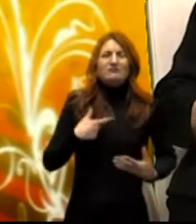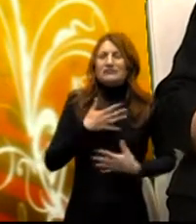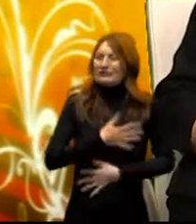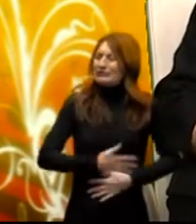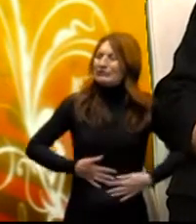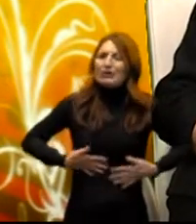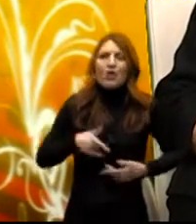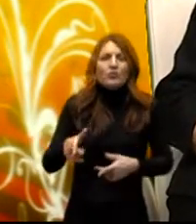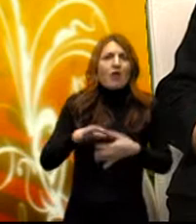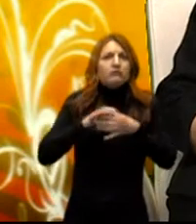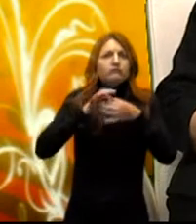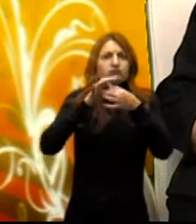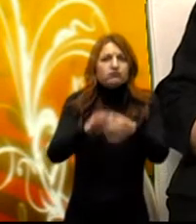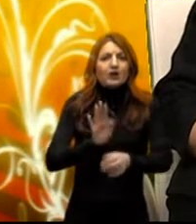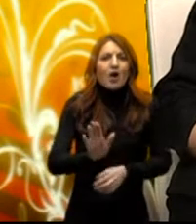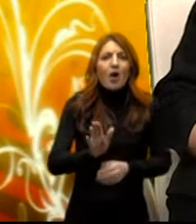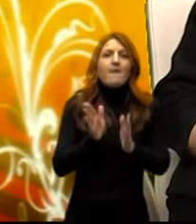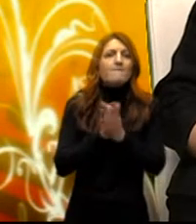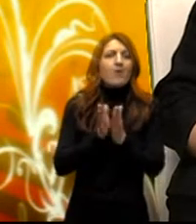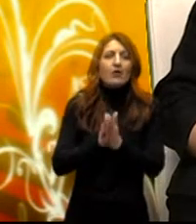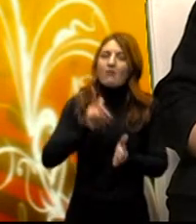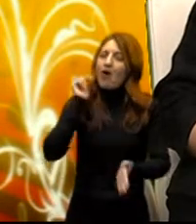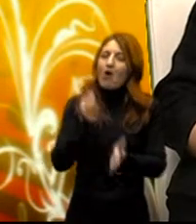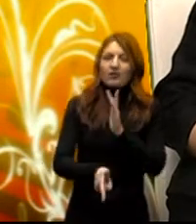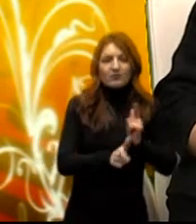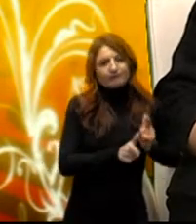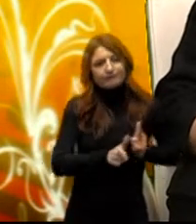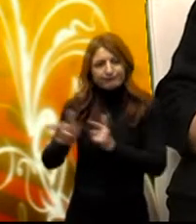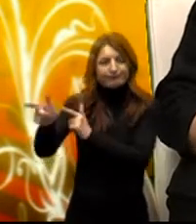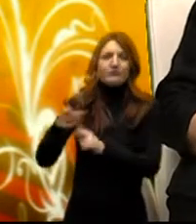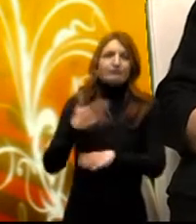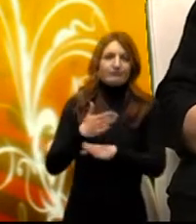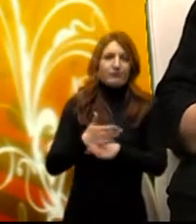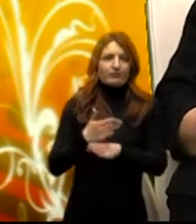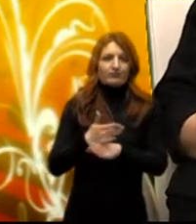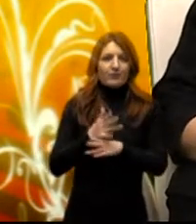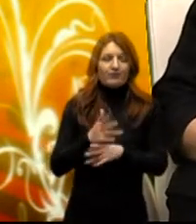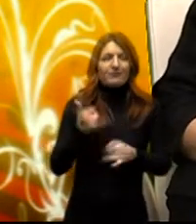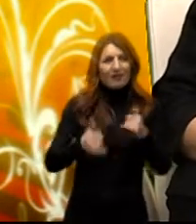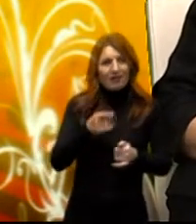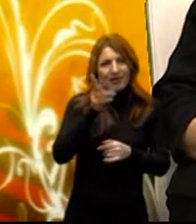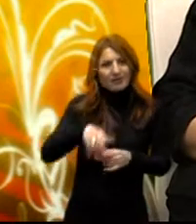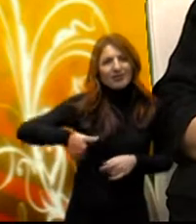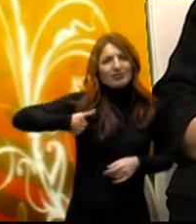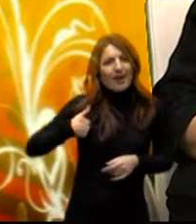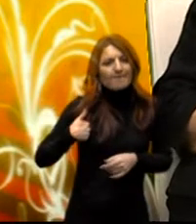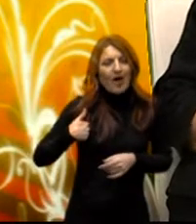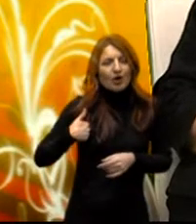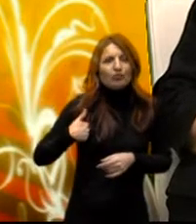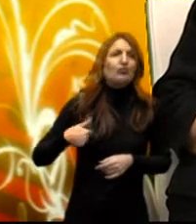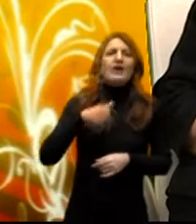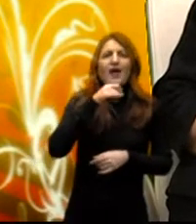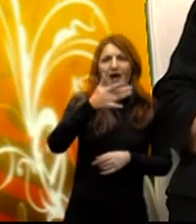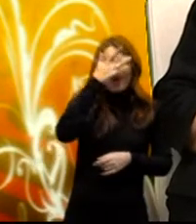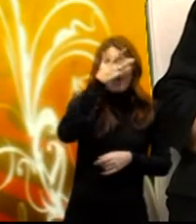to ne prestaje, molim vas, odmah potražite pomoć. Ili ako imate temperaturu jako glavobolju,